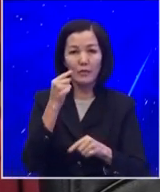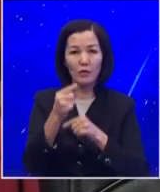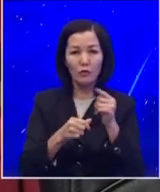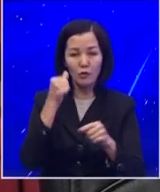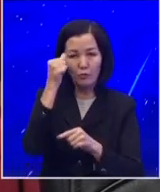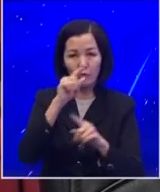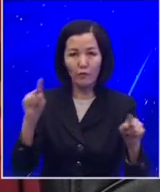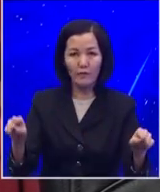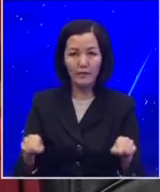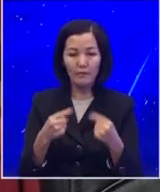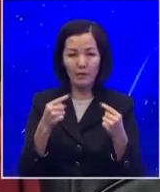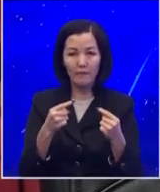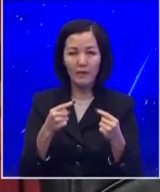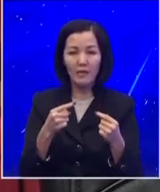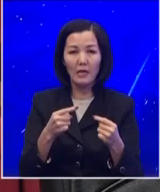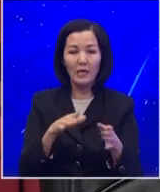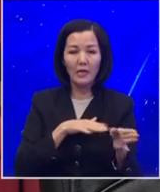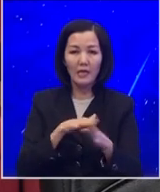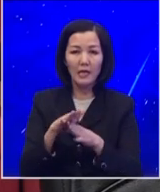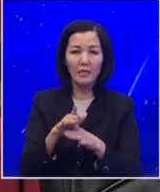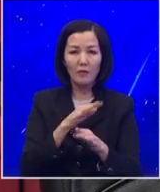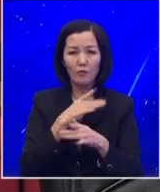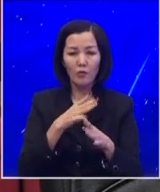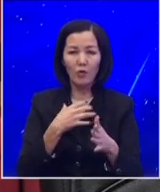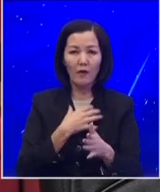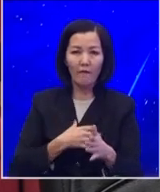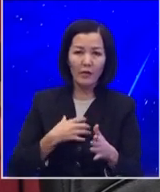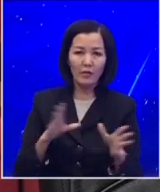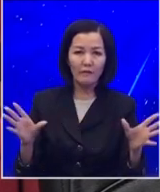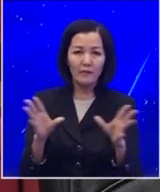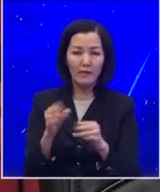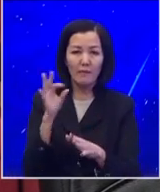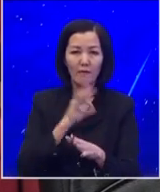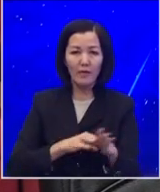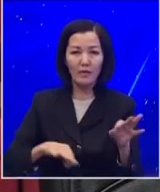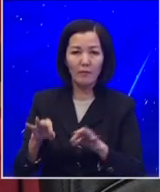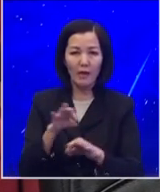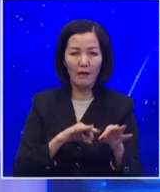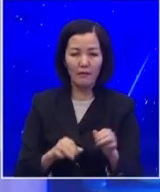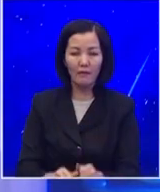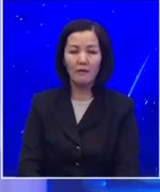сможем возобновить ее, а также реализовать многие важные и взаимовыгодные проекты.